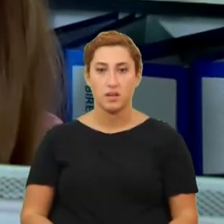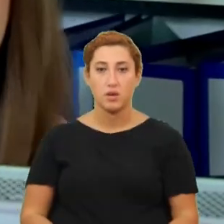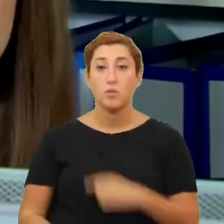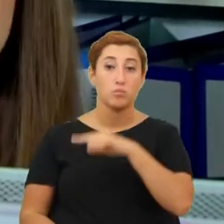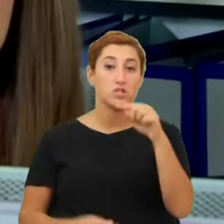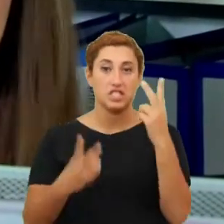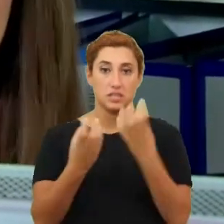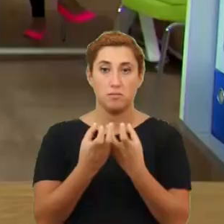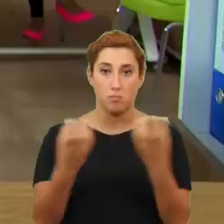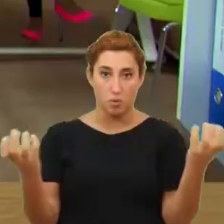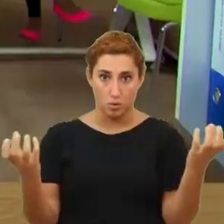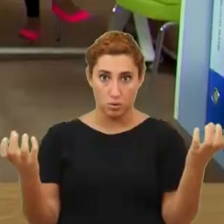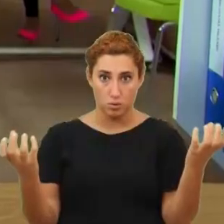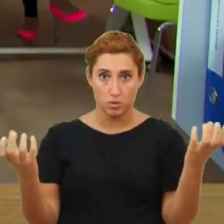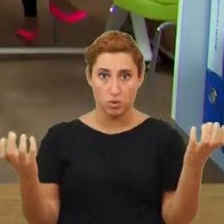Bunları da ikiye böldük.